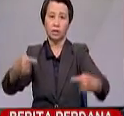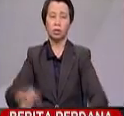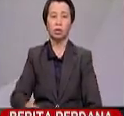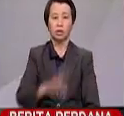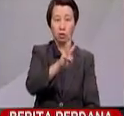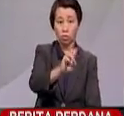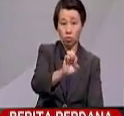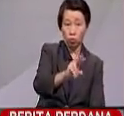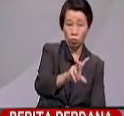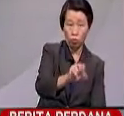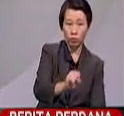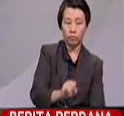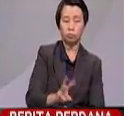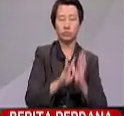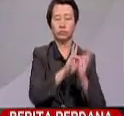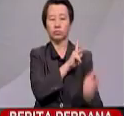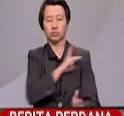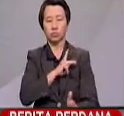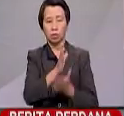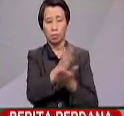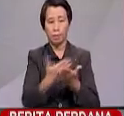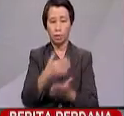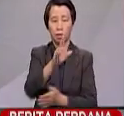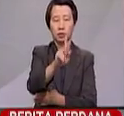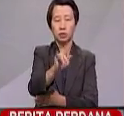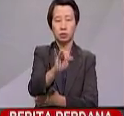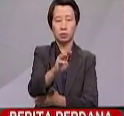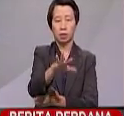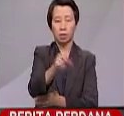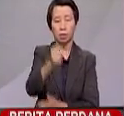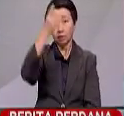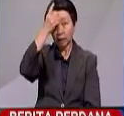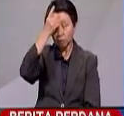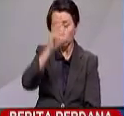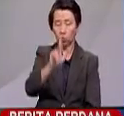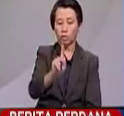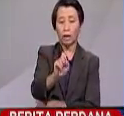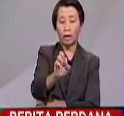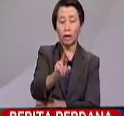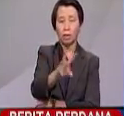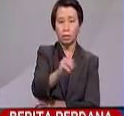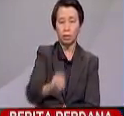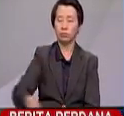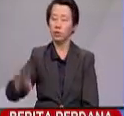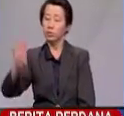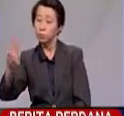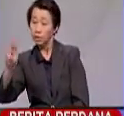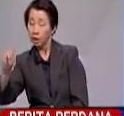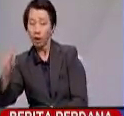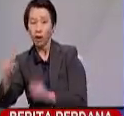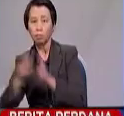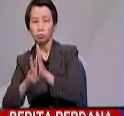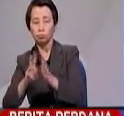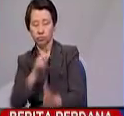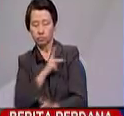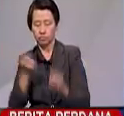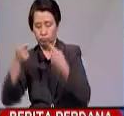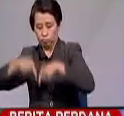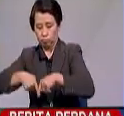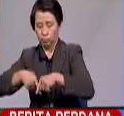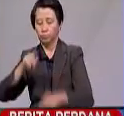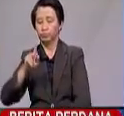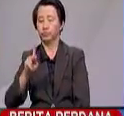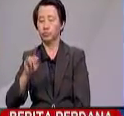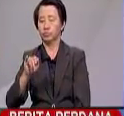Warisan diwakili Ketua Warisan Bahagian Kimanis Datuk Karim Bujang, manakala BN diwakili Ketua UMNO Kimanis